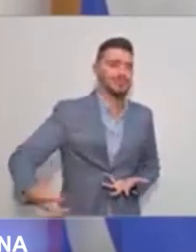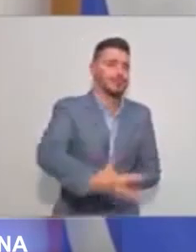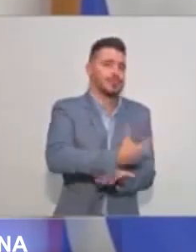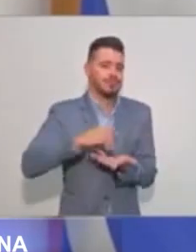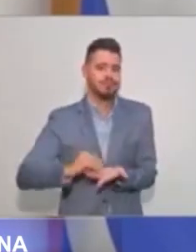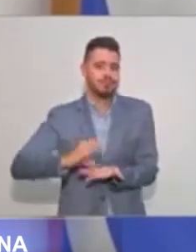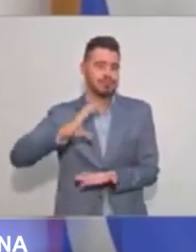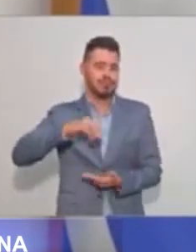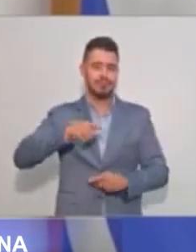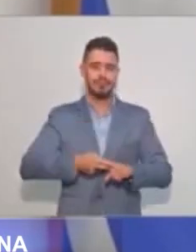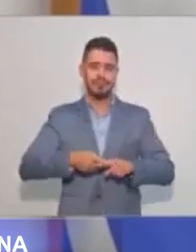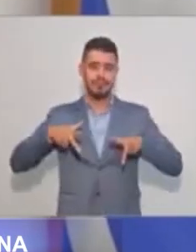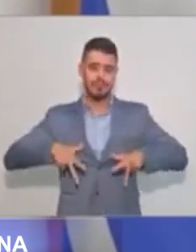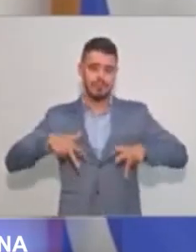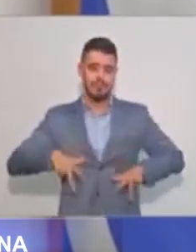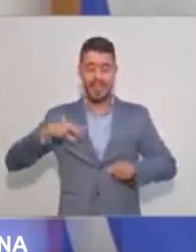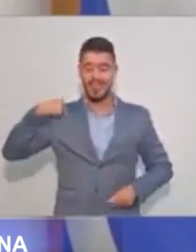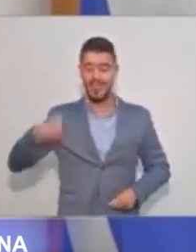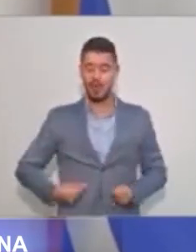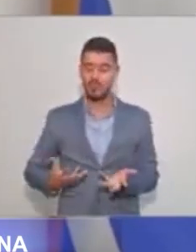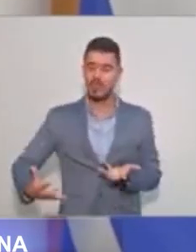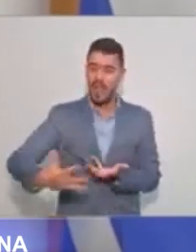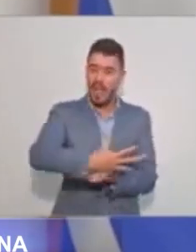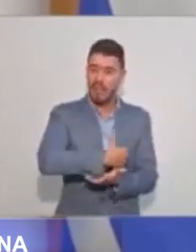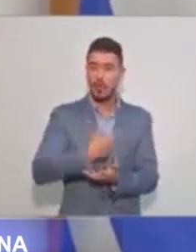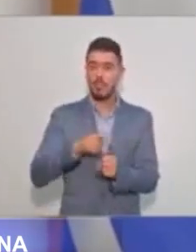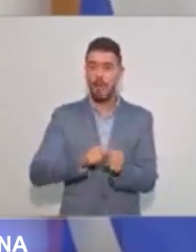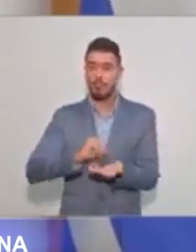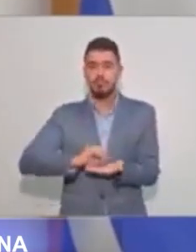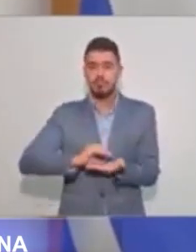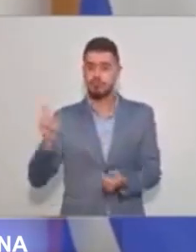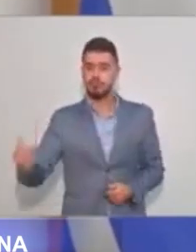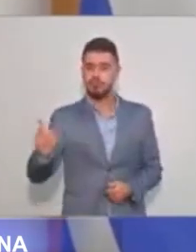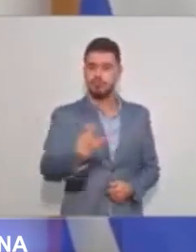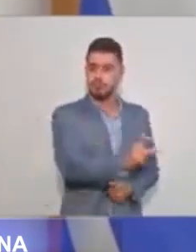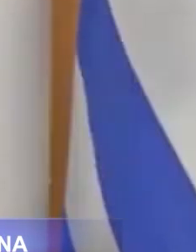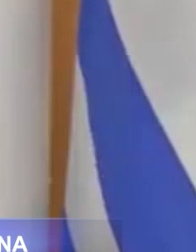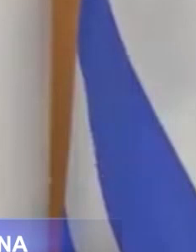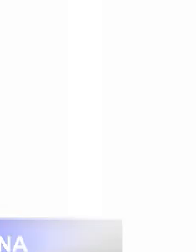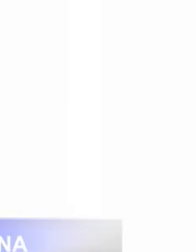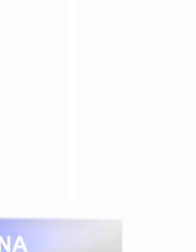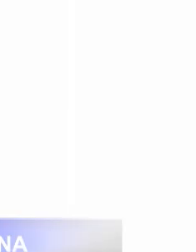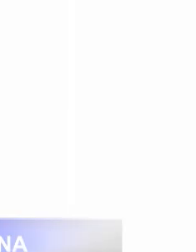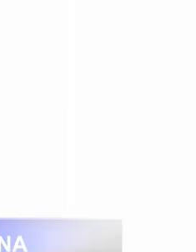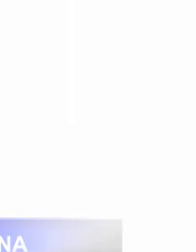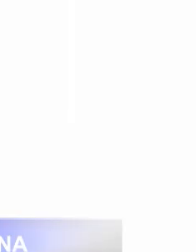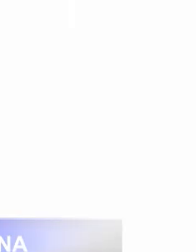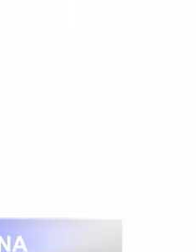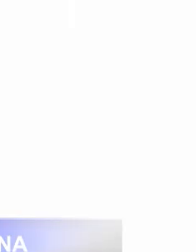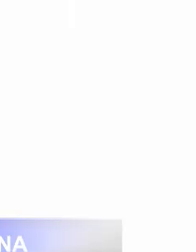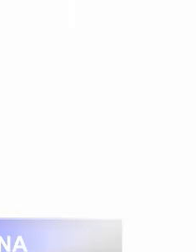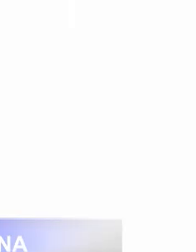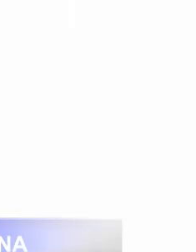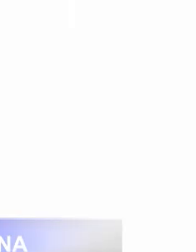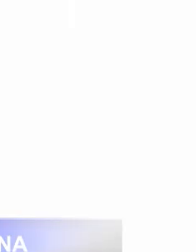Προσφέρει δημόσια έσοδα, εισόδημα, θέσεις εργασίας, περιφερειακή ανάπτυξη, κοινωνική συνοχή. Στη